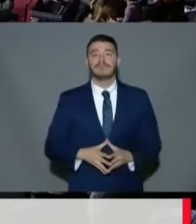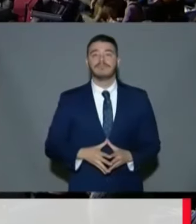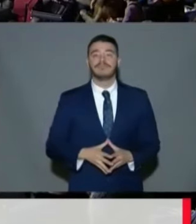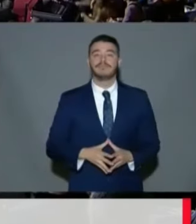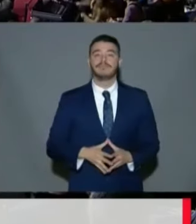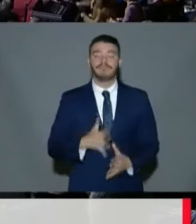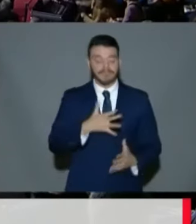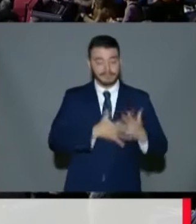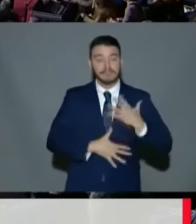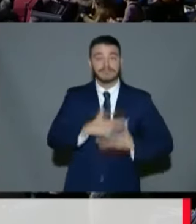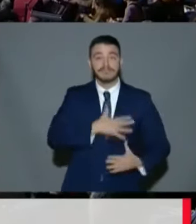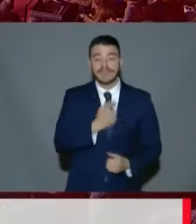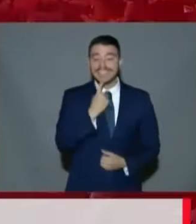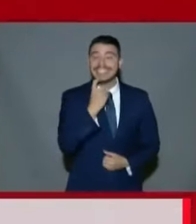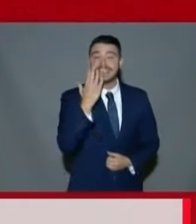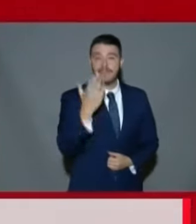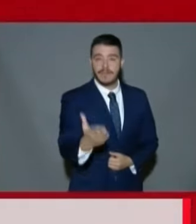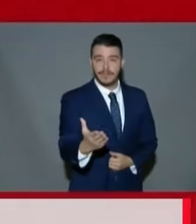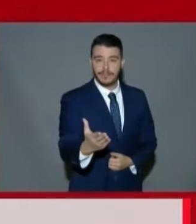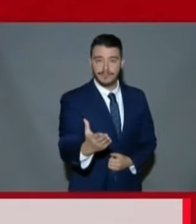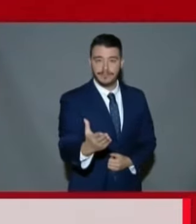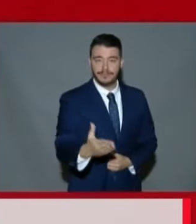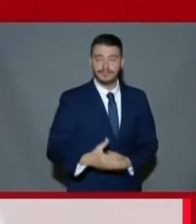Αγαπητέ Στέφανε,